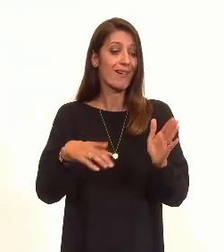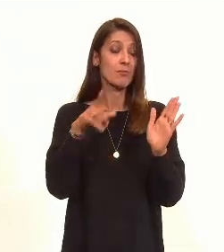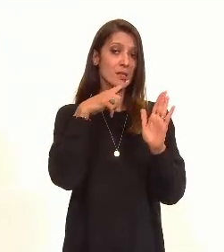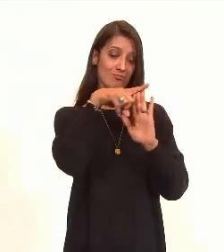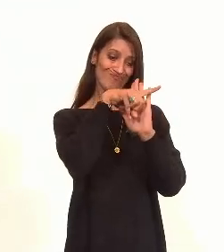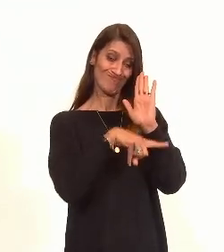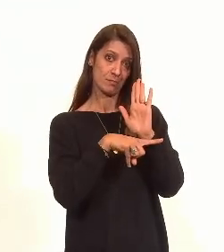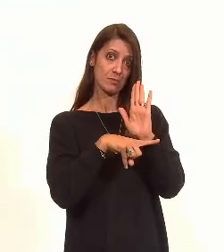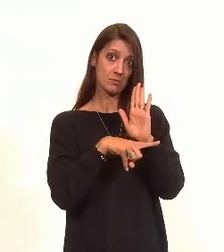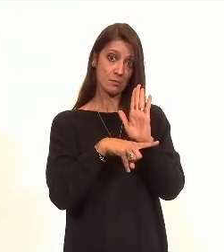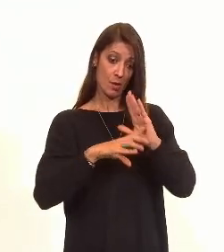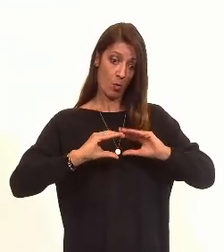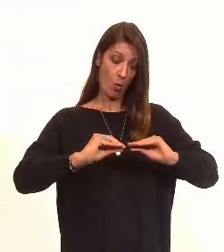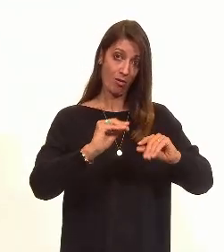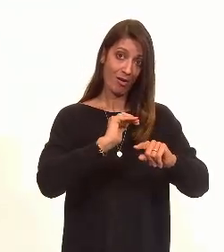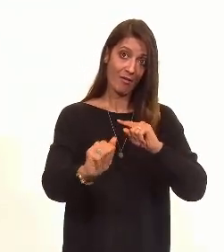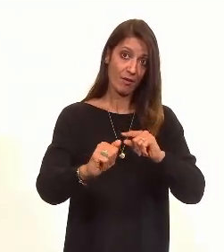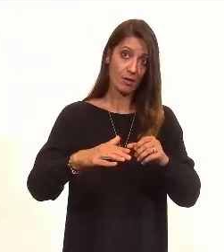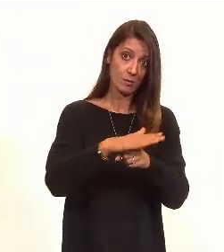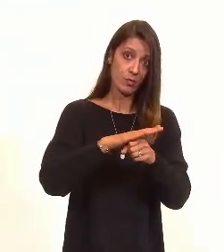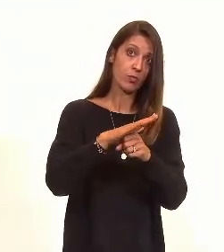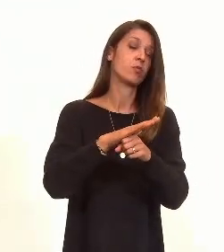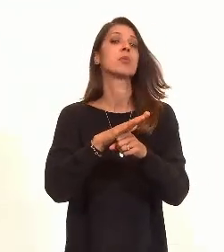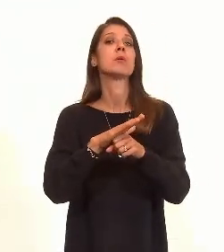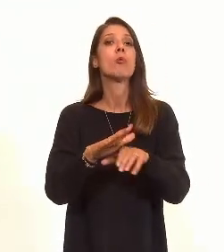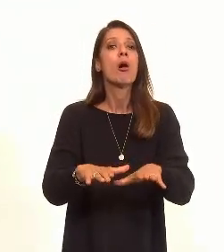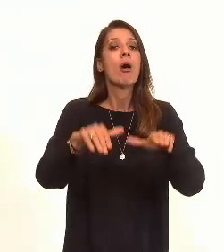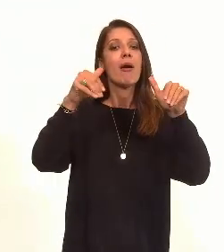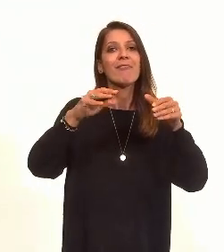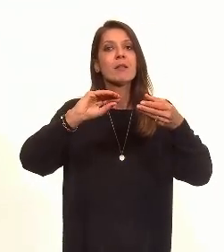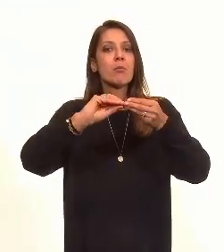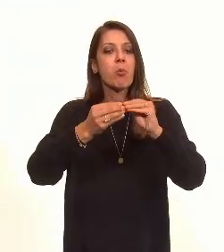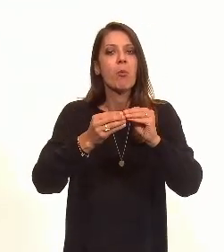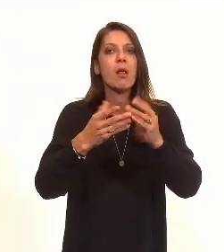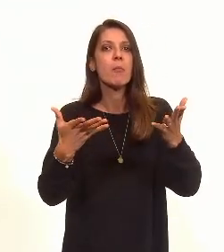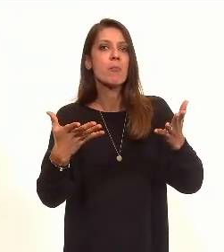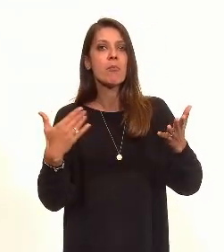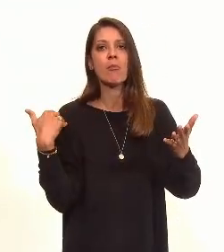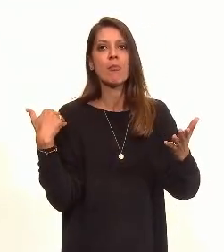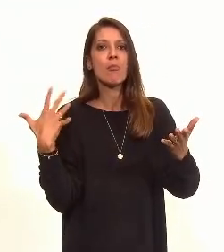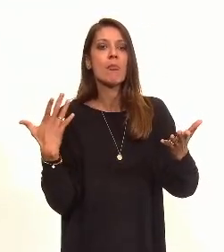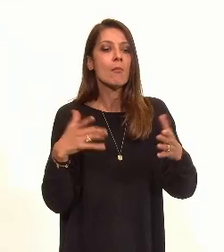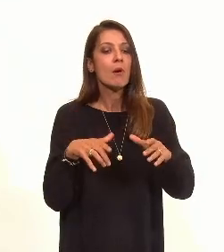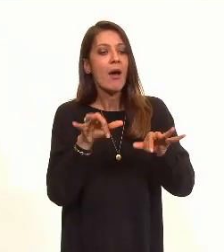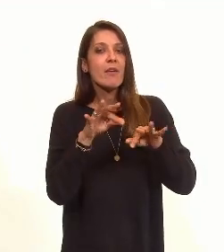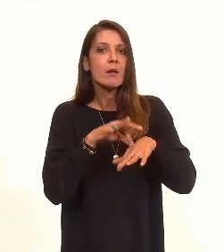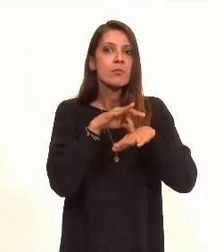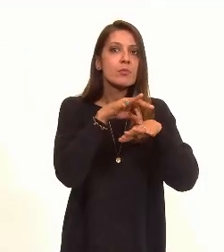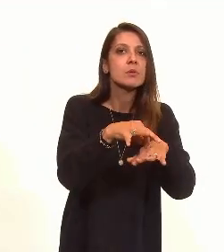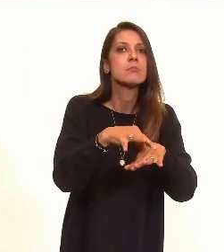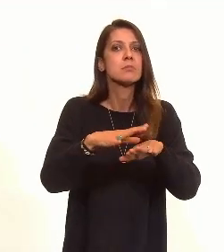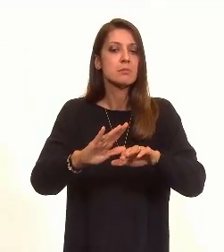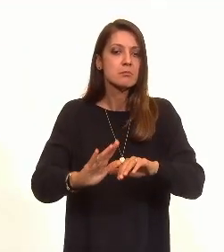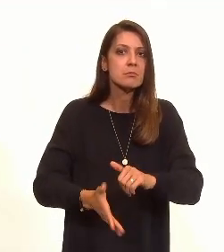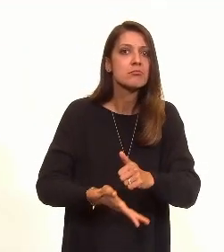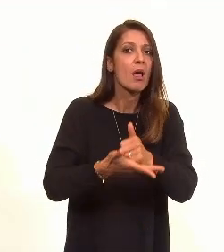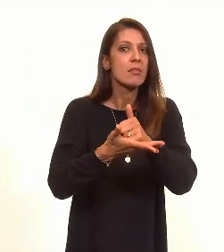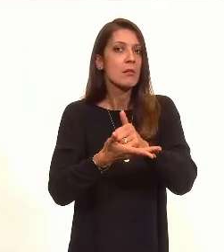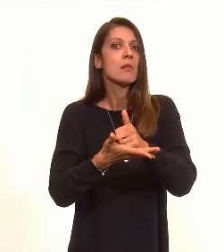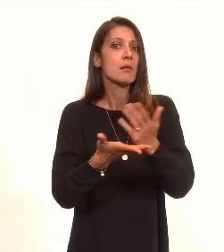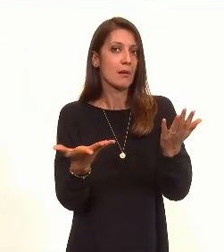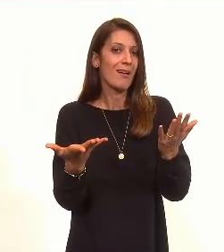appliqué, pourrait éviter la traduction asymétrique qu'on a pu faire dans nos systèmes d'accompagnement et d'aide. Un premier exemple que